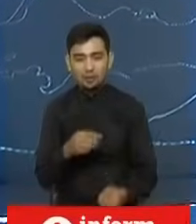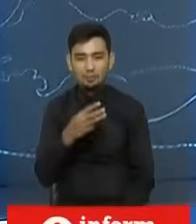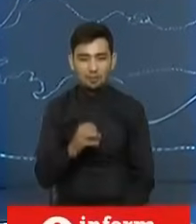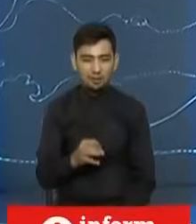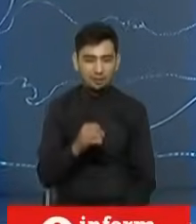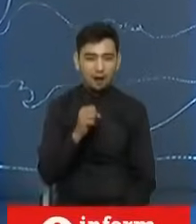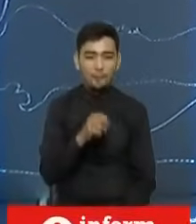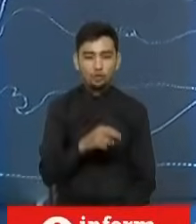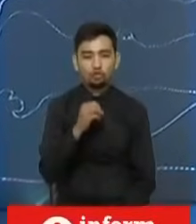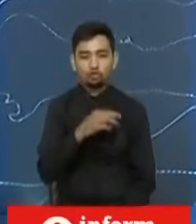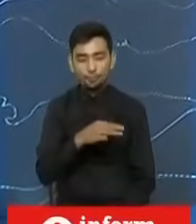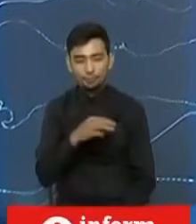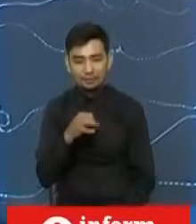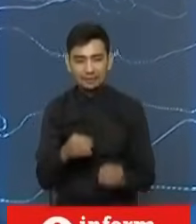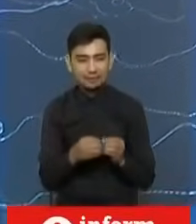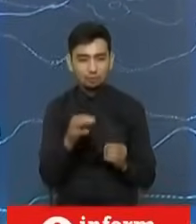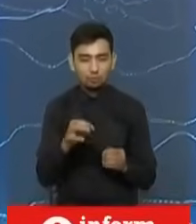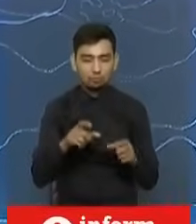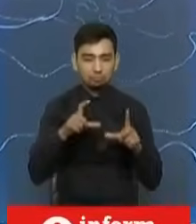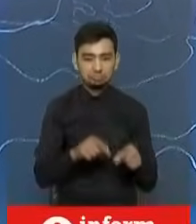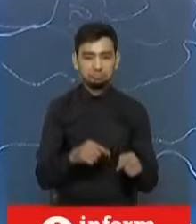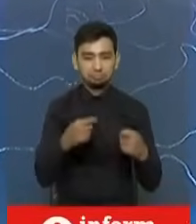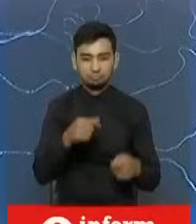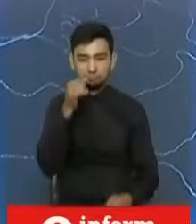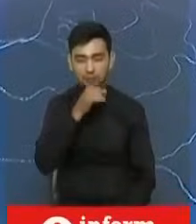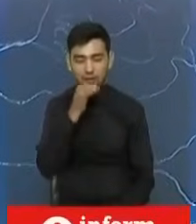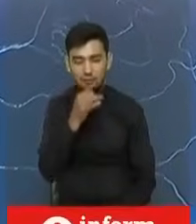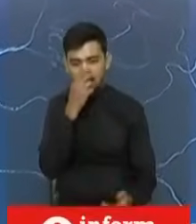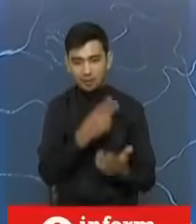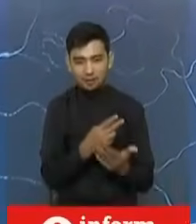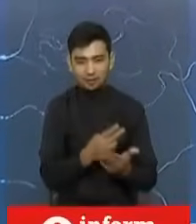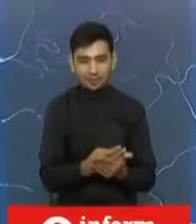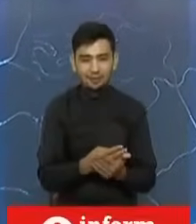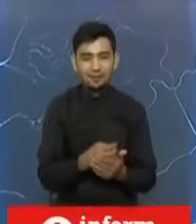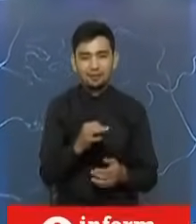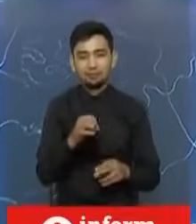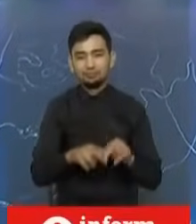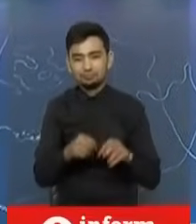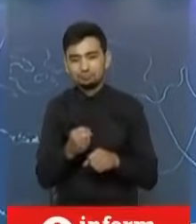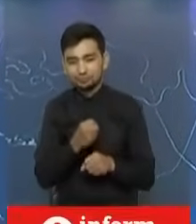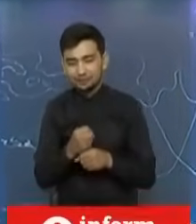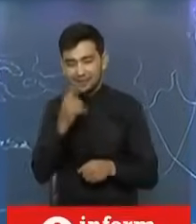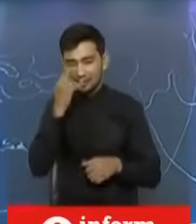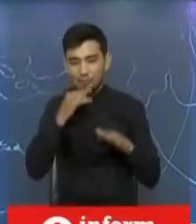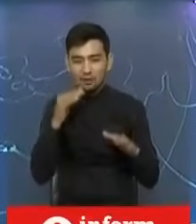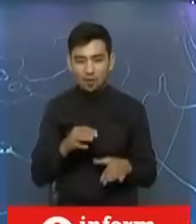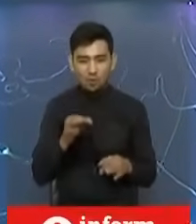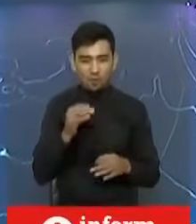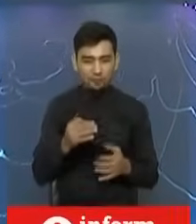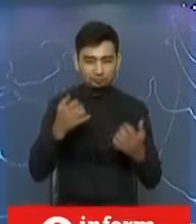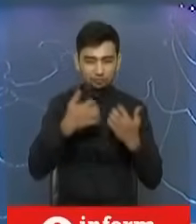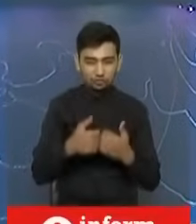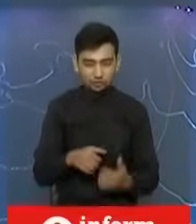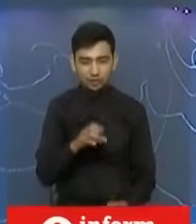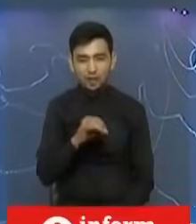сравнению с апрелем почти на 10%. Неблагоприятные показатели и в производстве. По данным Казахстанского автомобильного союза,